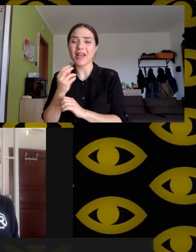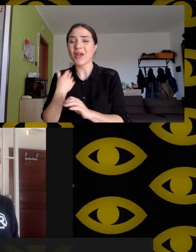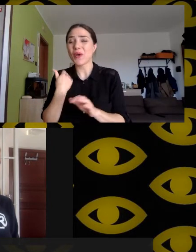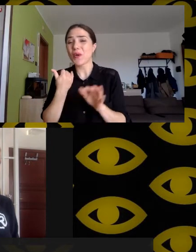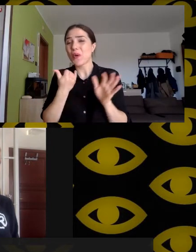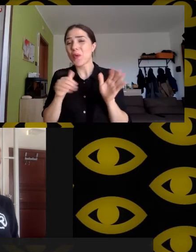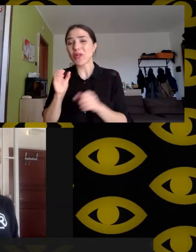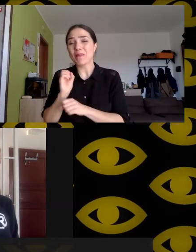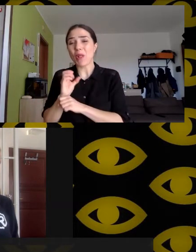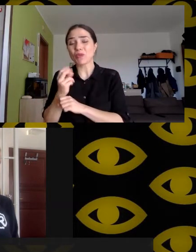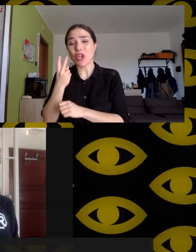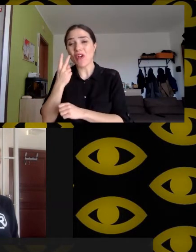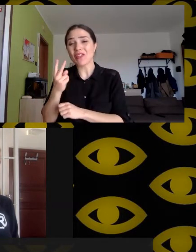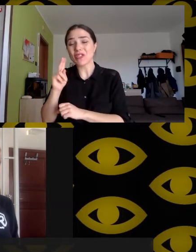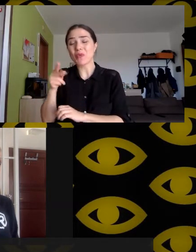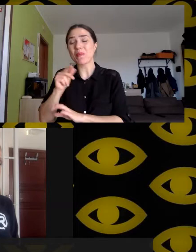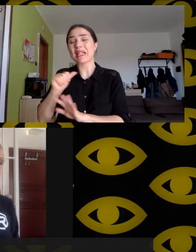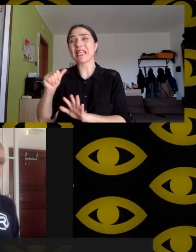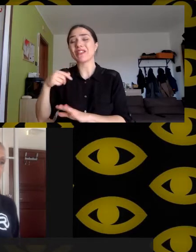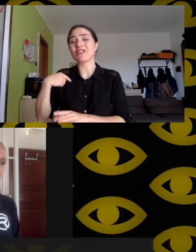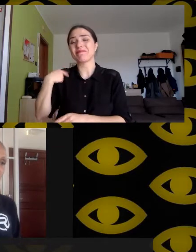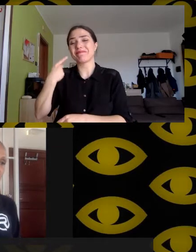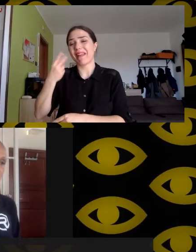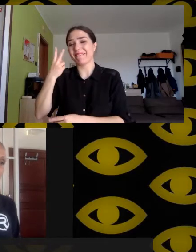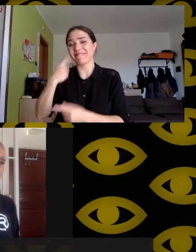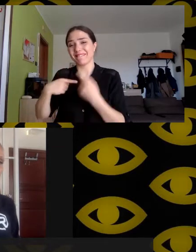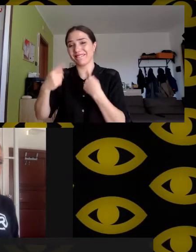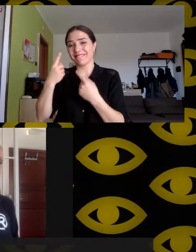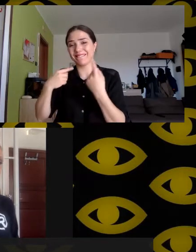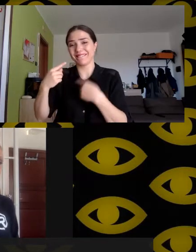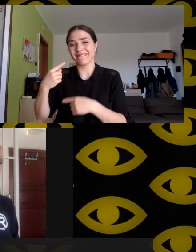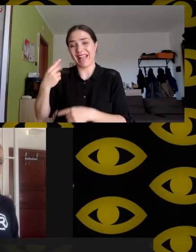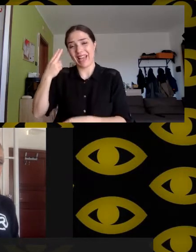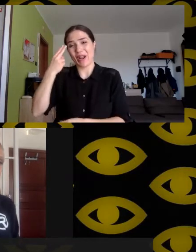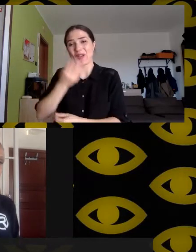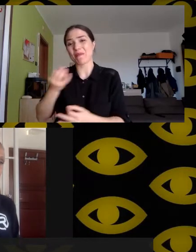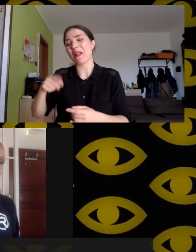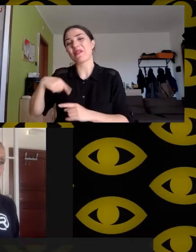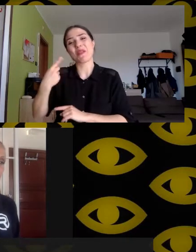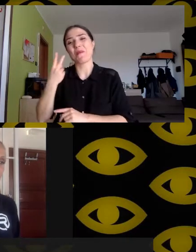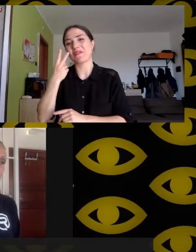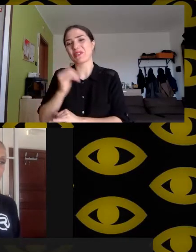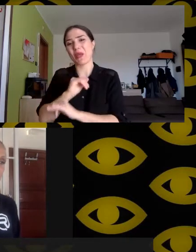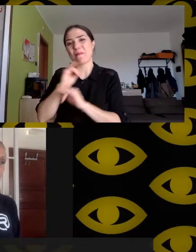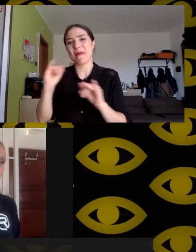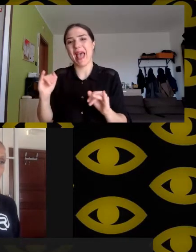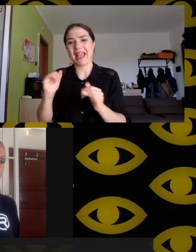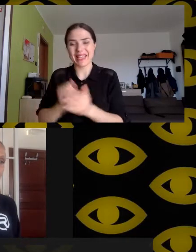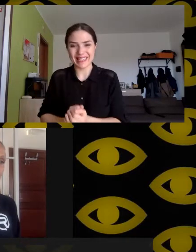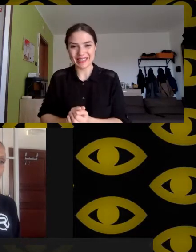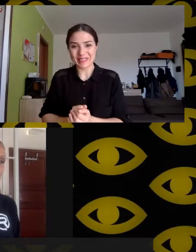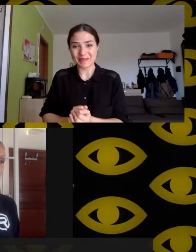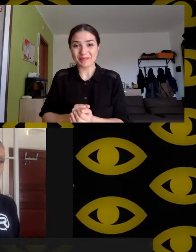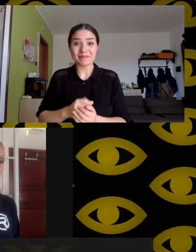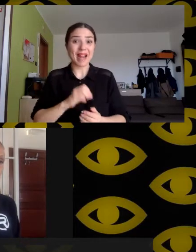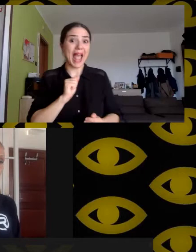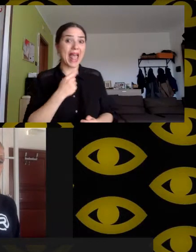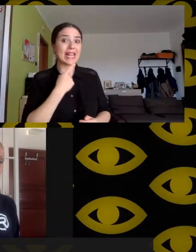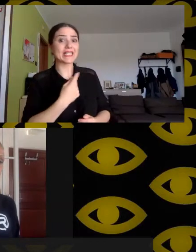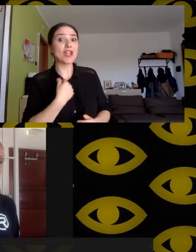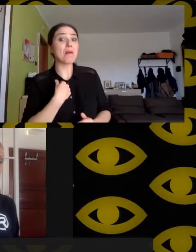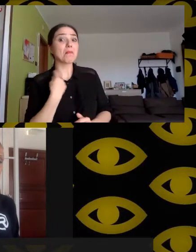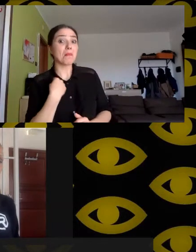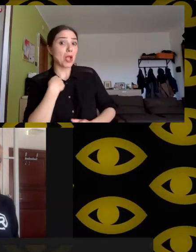una lucciola da quando ero bambino e non ricordo. Dario, io non ho mai visto l'arcobaleno, mai visto in vita